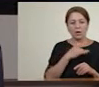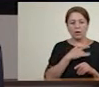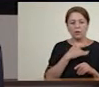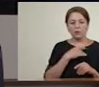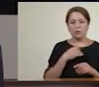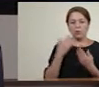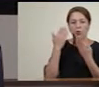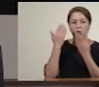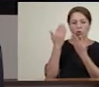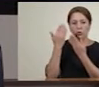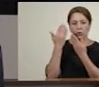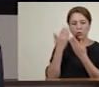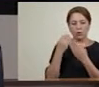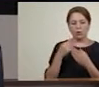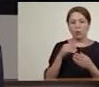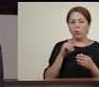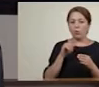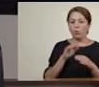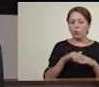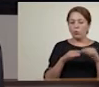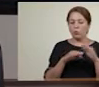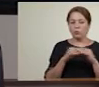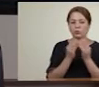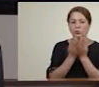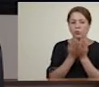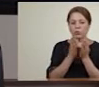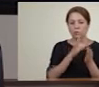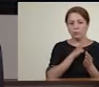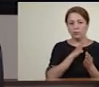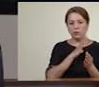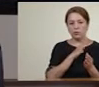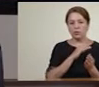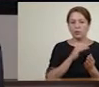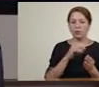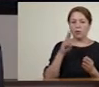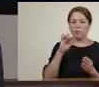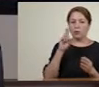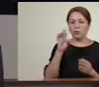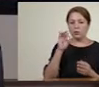Alloh qo'li duoda bo'lgan pokiza ayol bo'lgan.